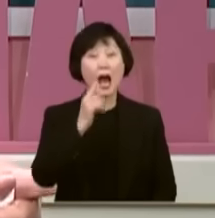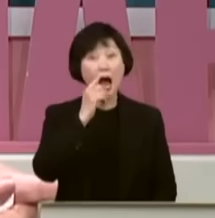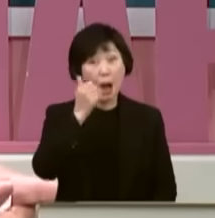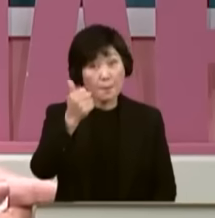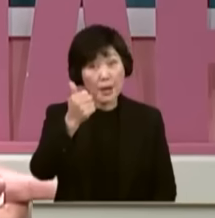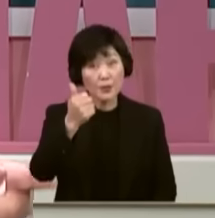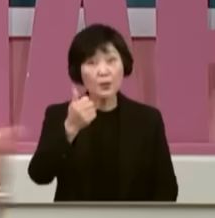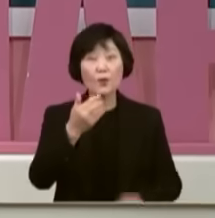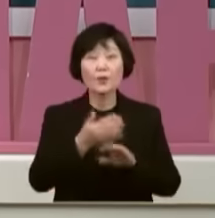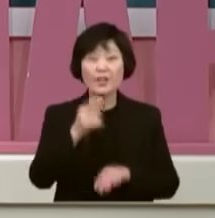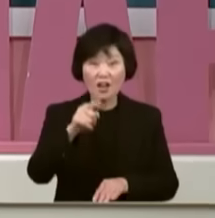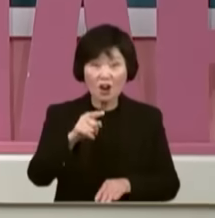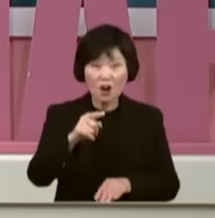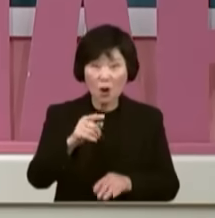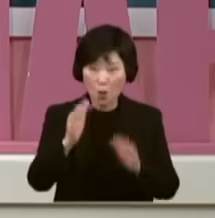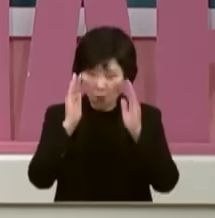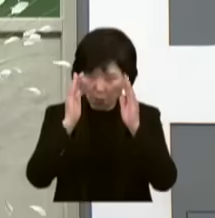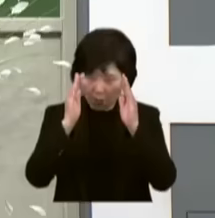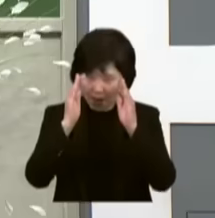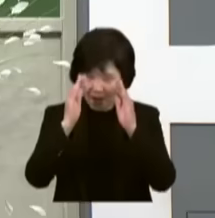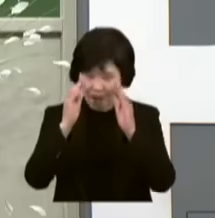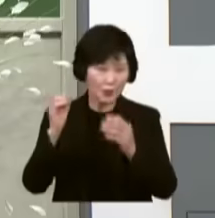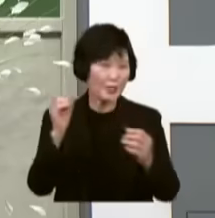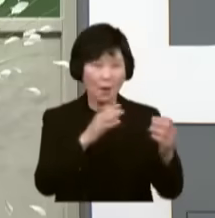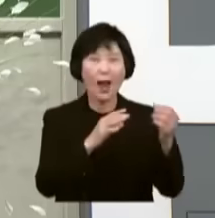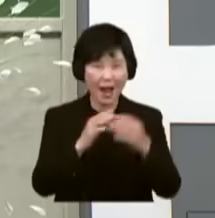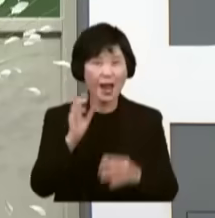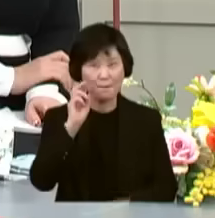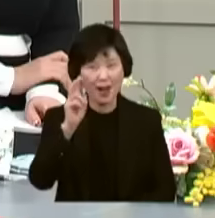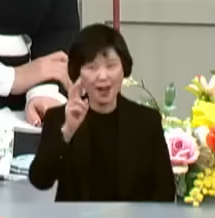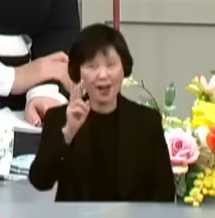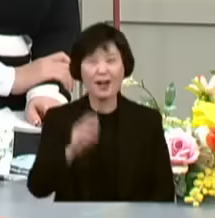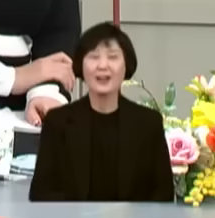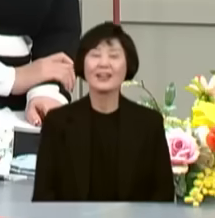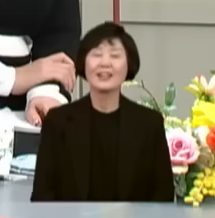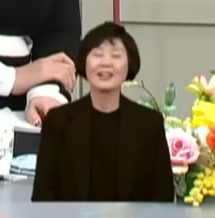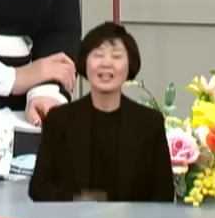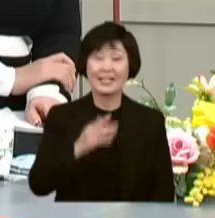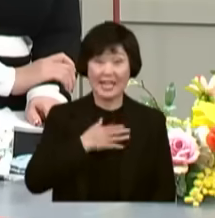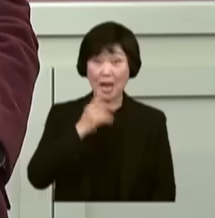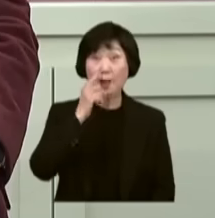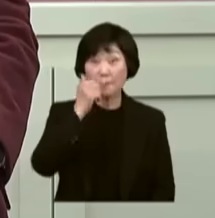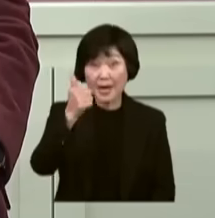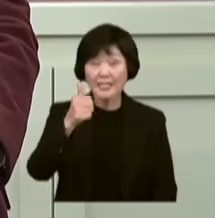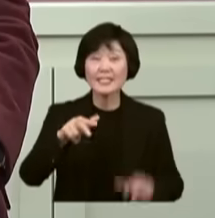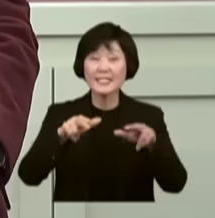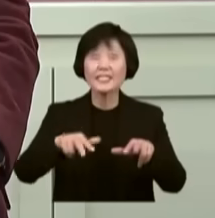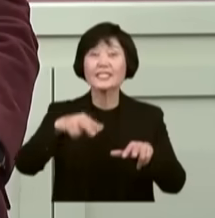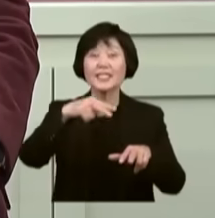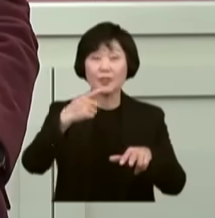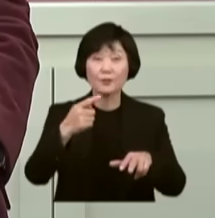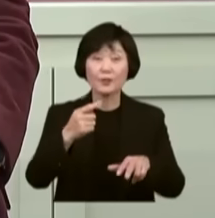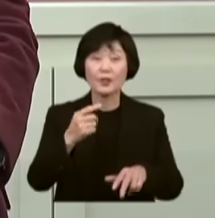거야. 그러면 그게 소통이야. 야. 저희 아빠는 지금도 커피 타임 앉아 커피